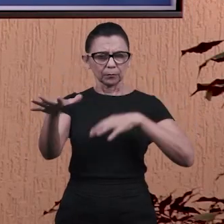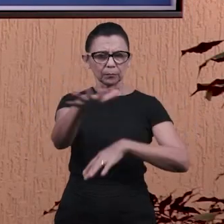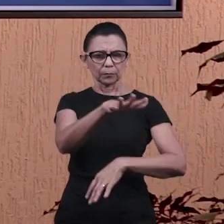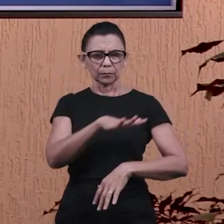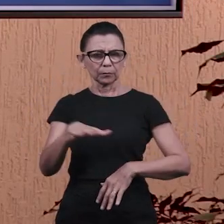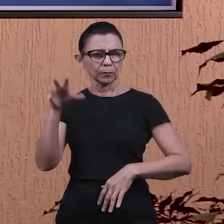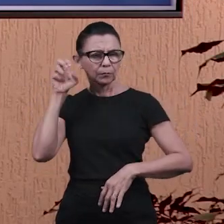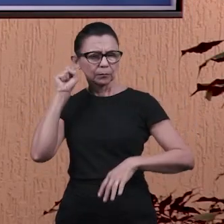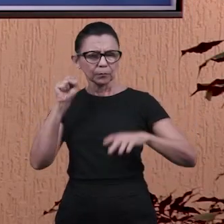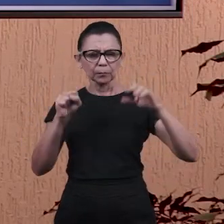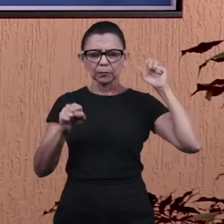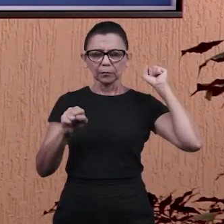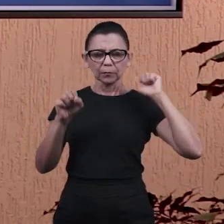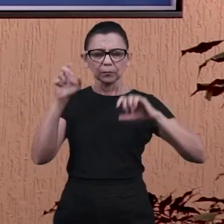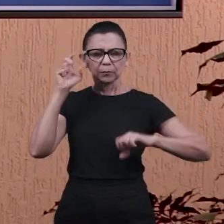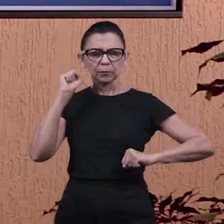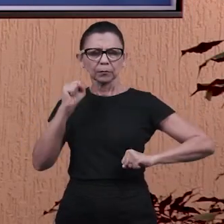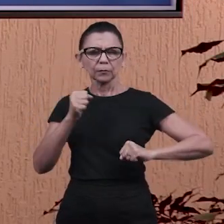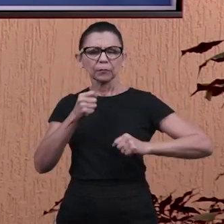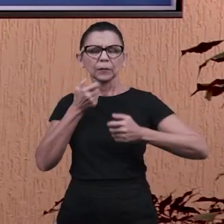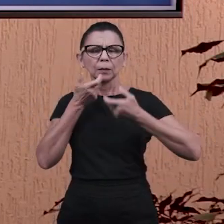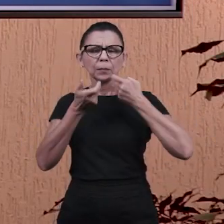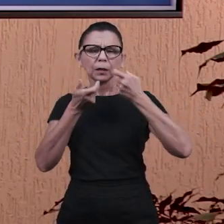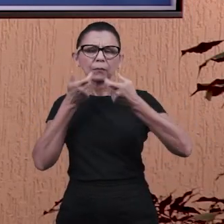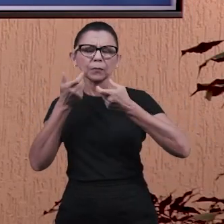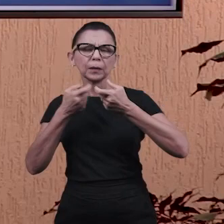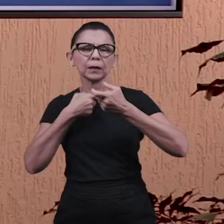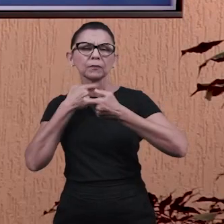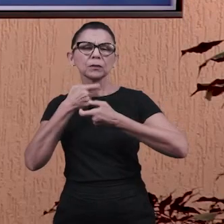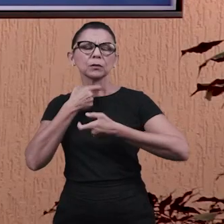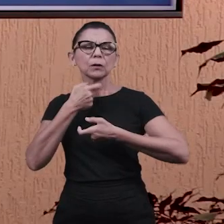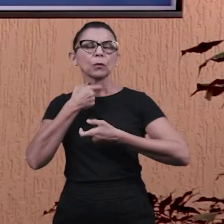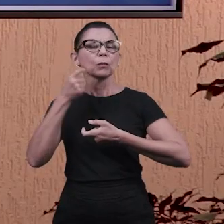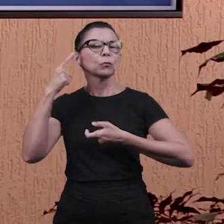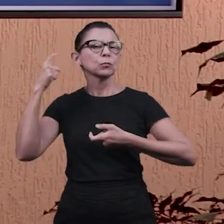qui est entendu dans l'environnement. C'est bien les sons